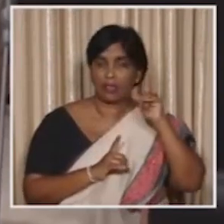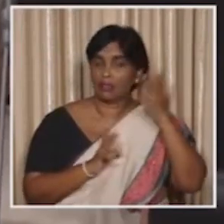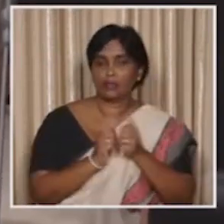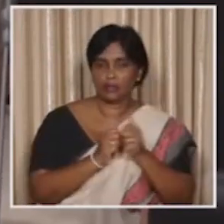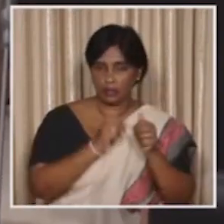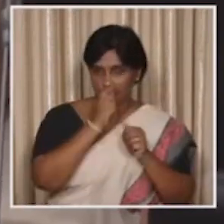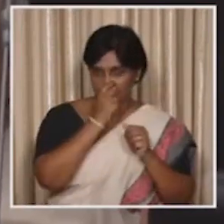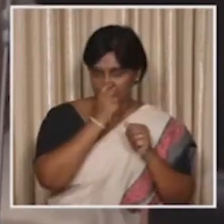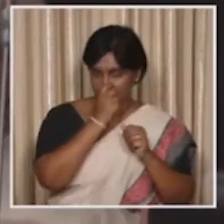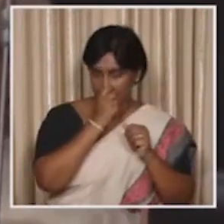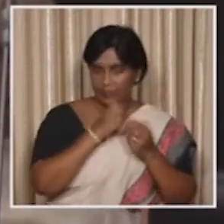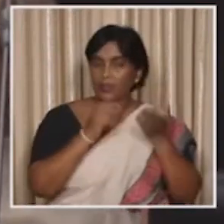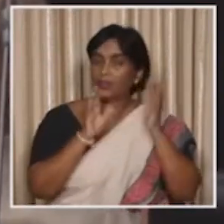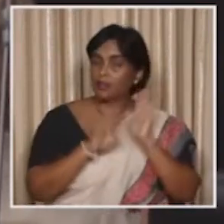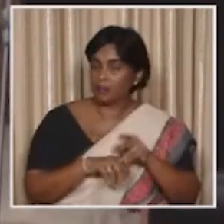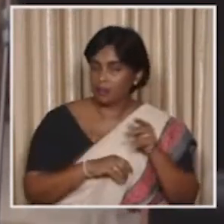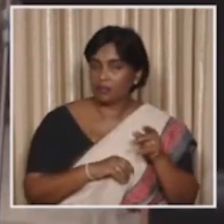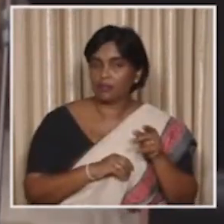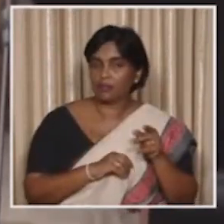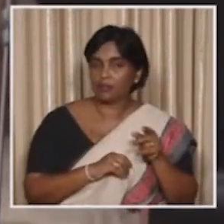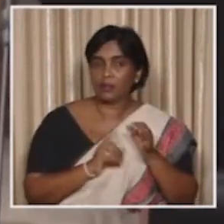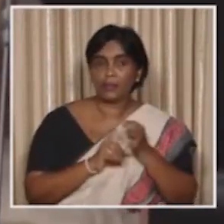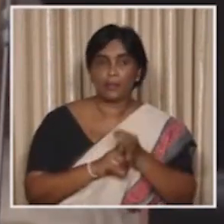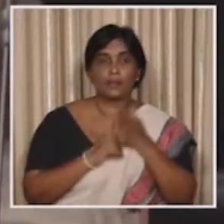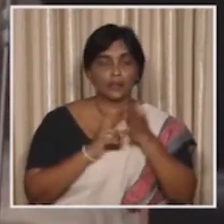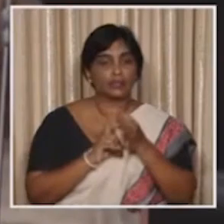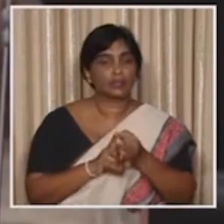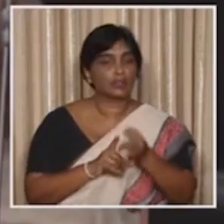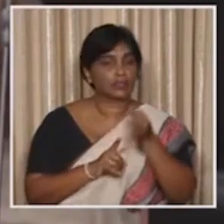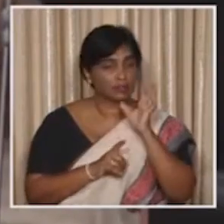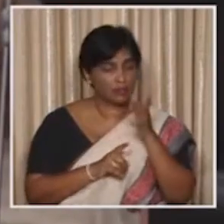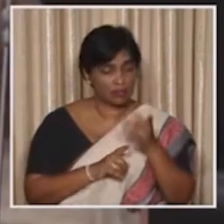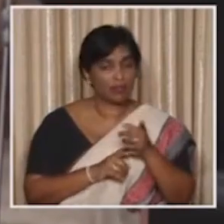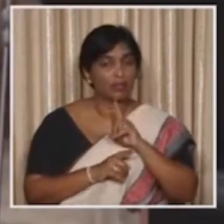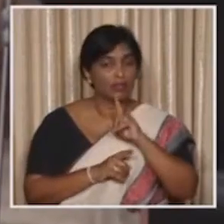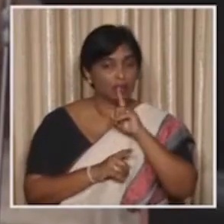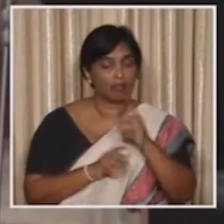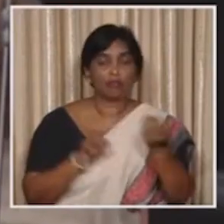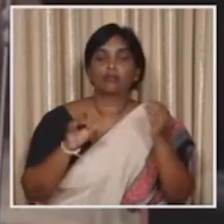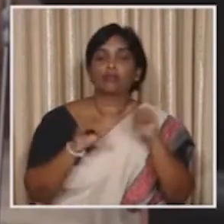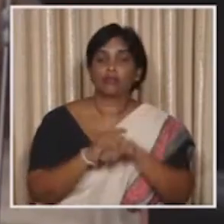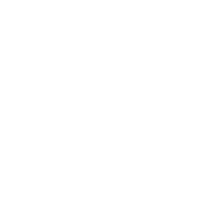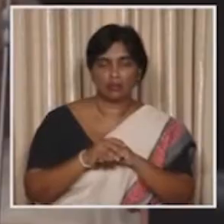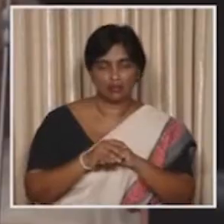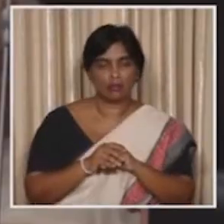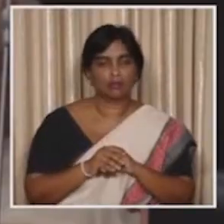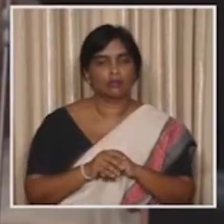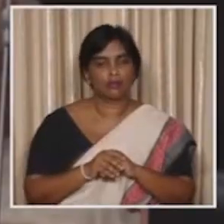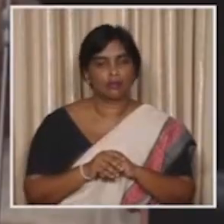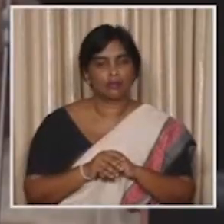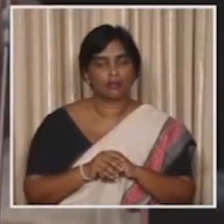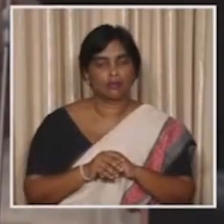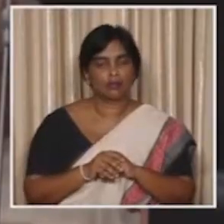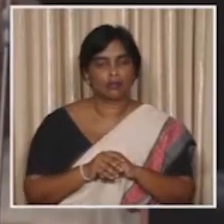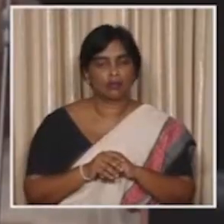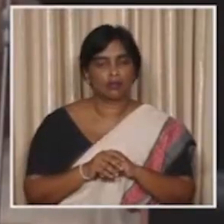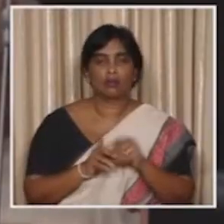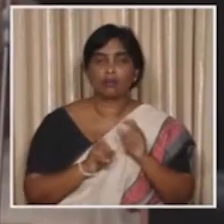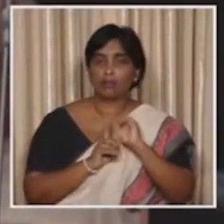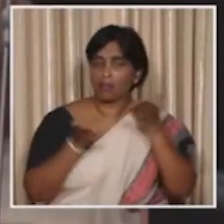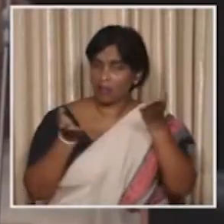වැඩ කරේ. අන්තිමට ප්‍රේමදාස ජනාධිපතිතුමා කිව්වාට ඉදිරිපත් වෙන්න කියලා ඡන්දෙට. එයා මේ හිටියා මේ